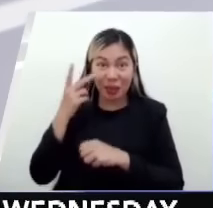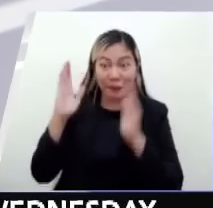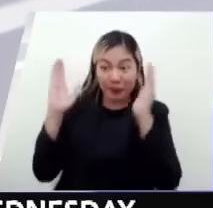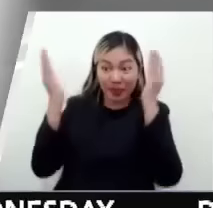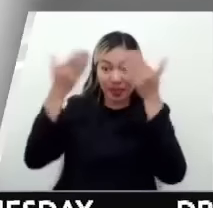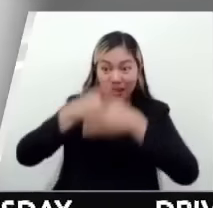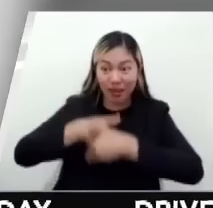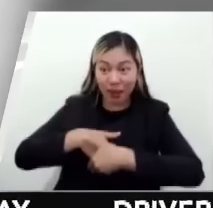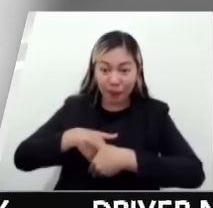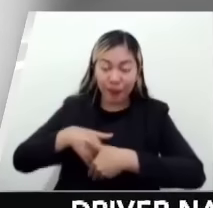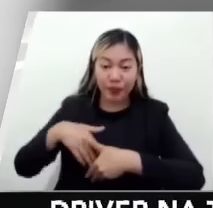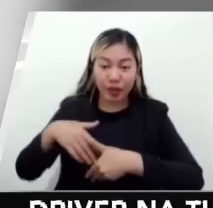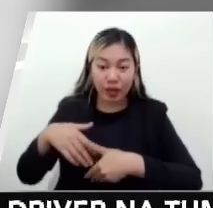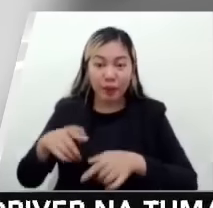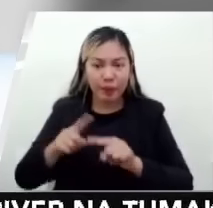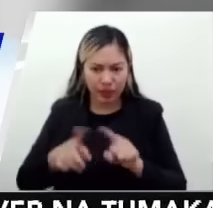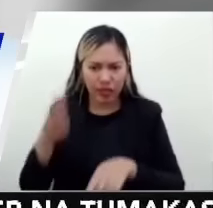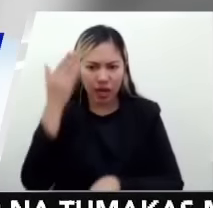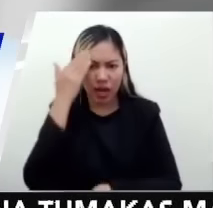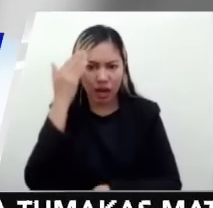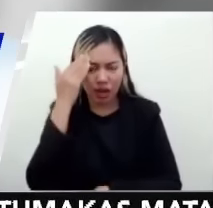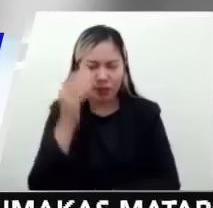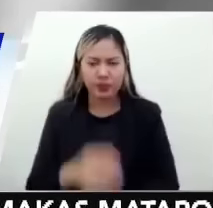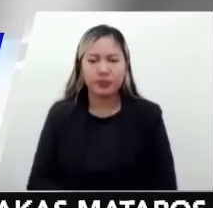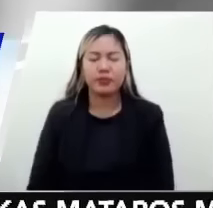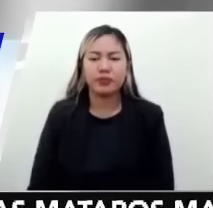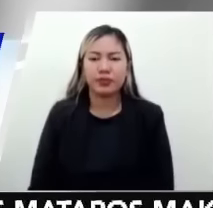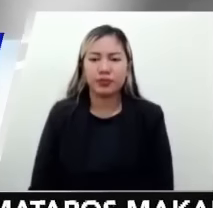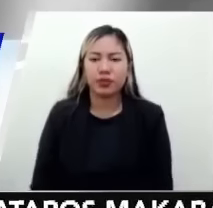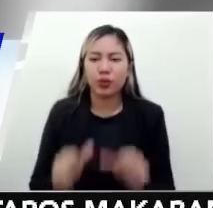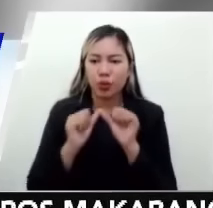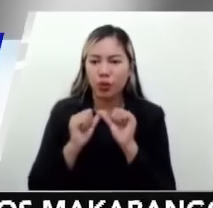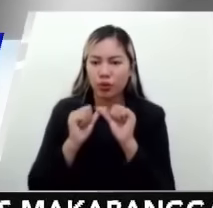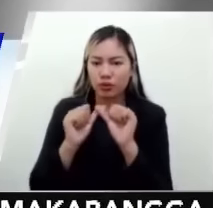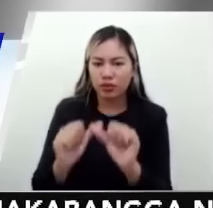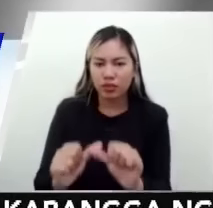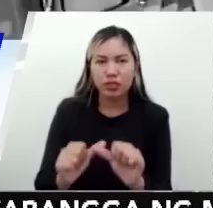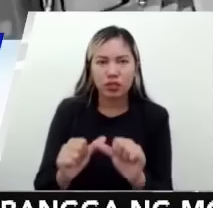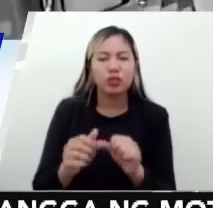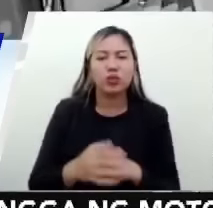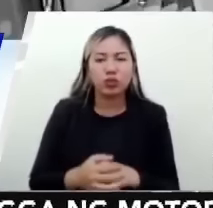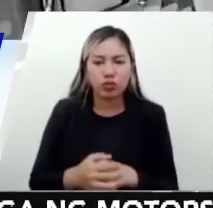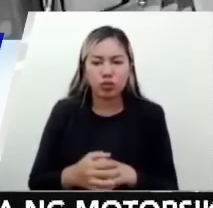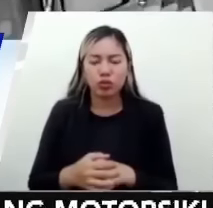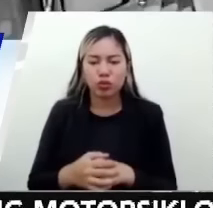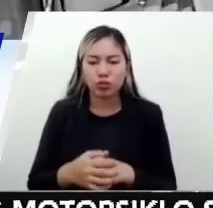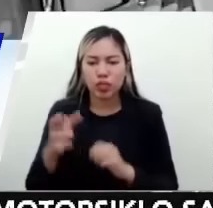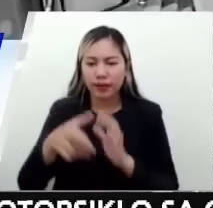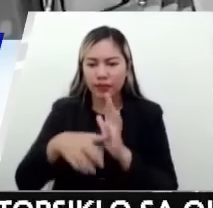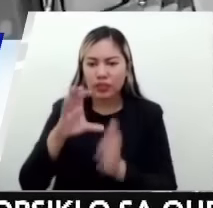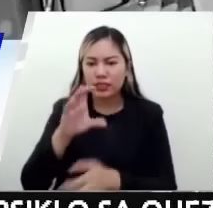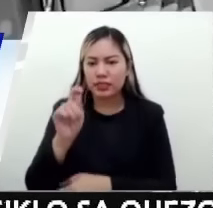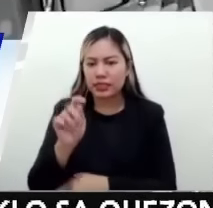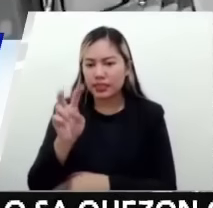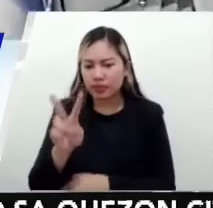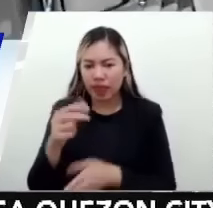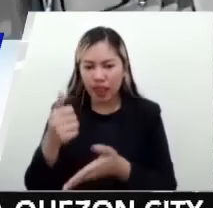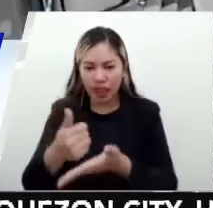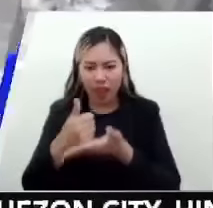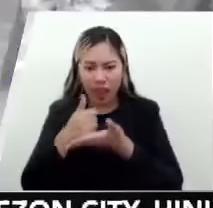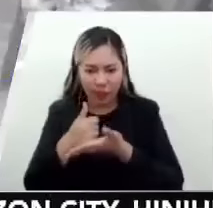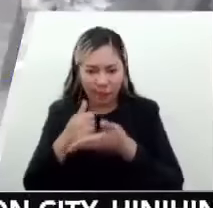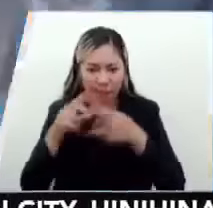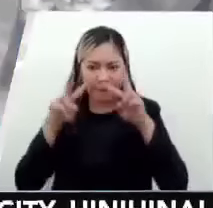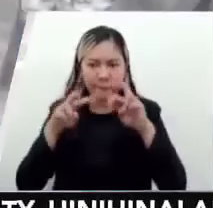ba? Patuloy ang pagkalap ng Cebu nga pulis ng iba pang CCTV footage para makatulong sa kanilang imbestigasyon.